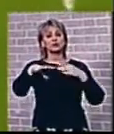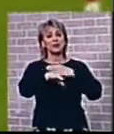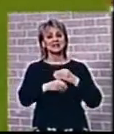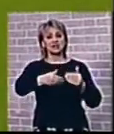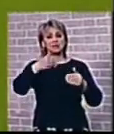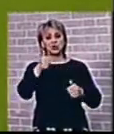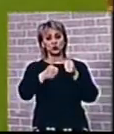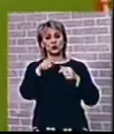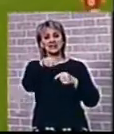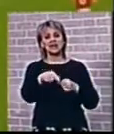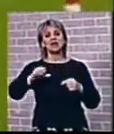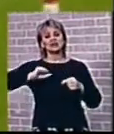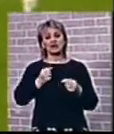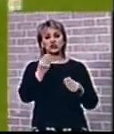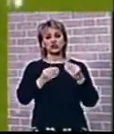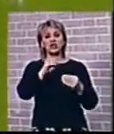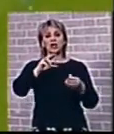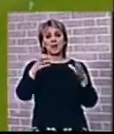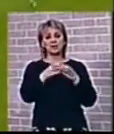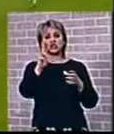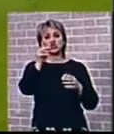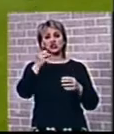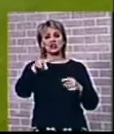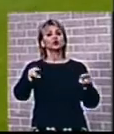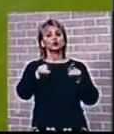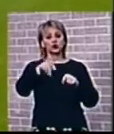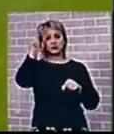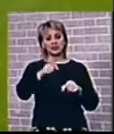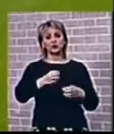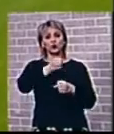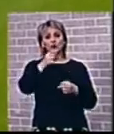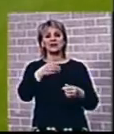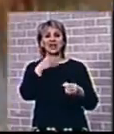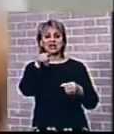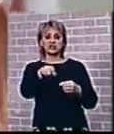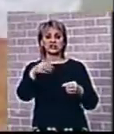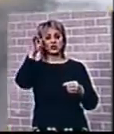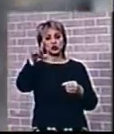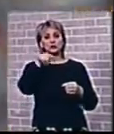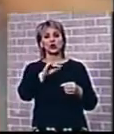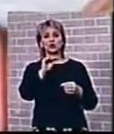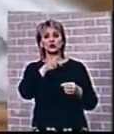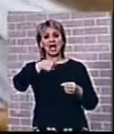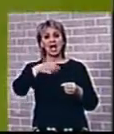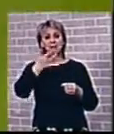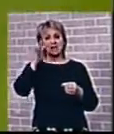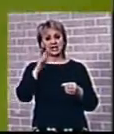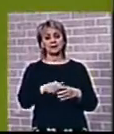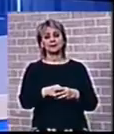перед турниром товарищеский матч с командой Чили, которая, кстати, тоже приедет на кубок в качестве чемпиона Южной Америки.